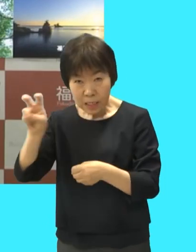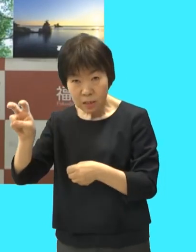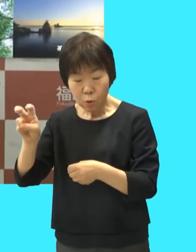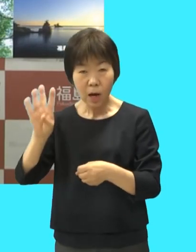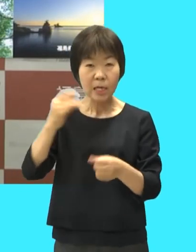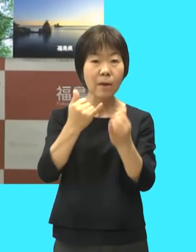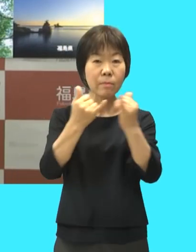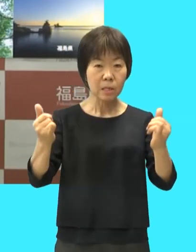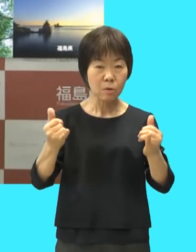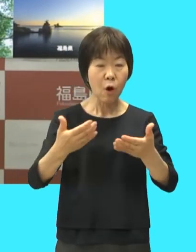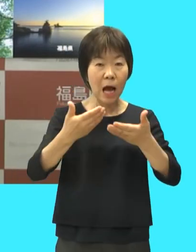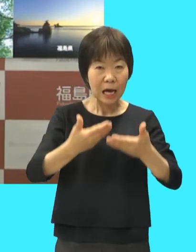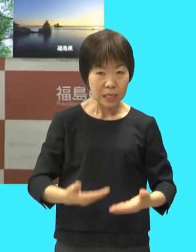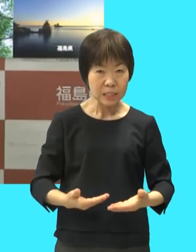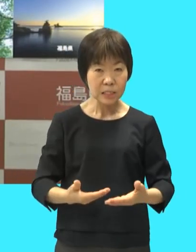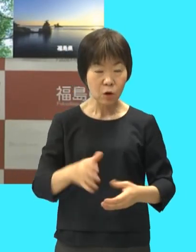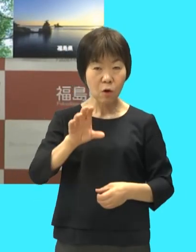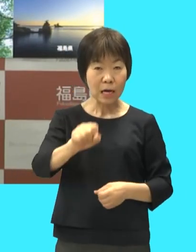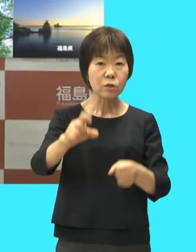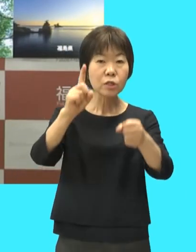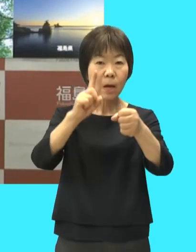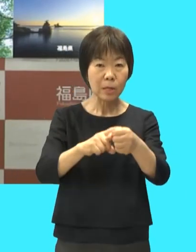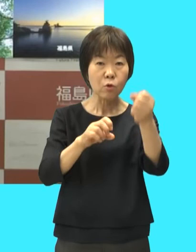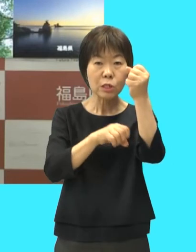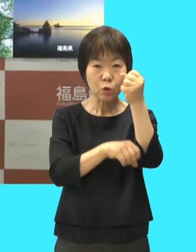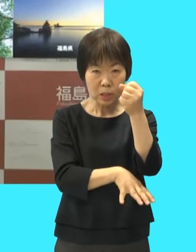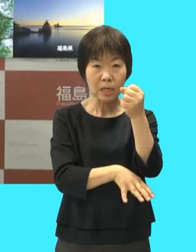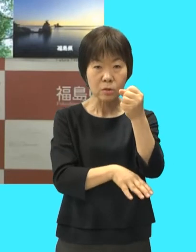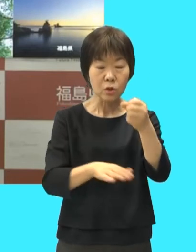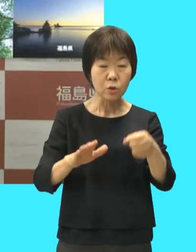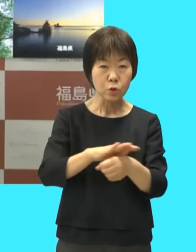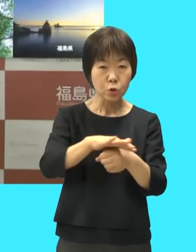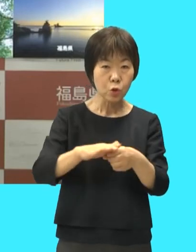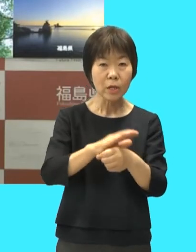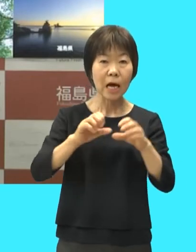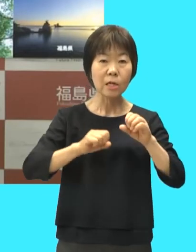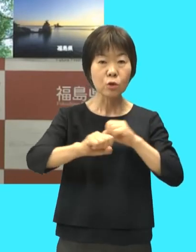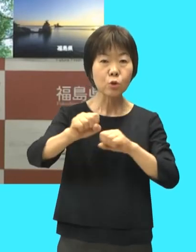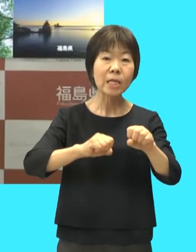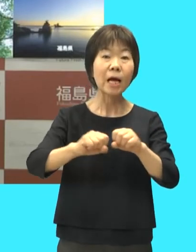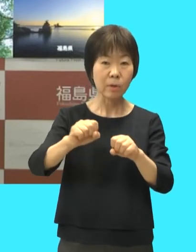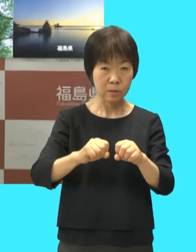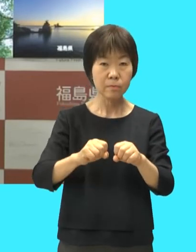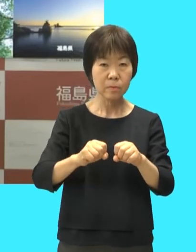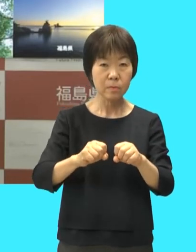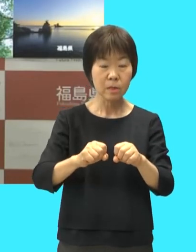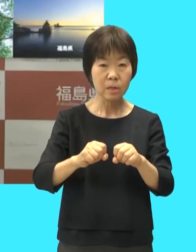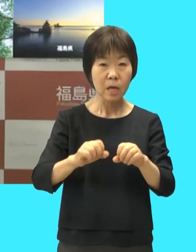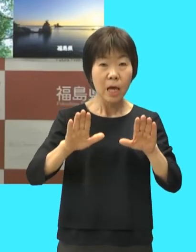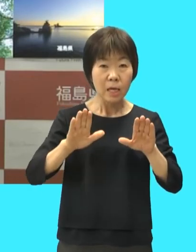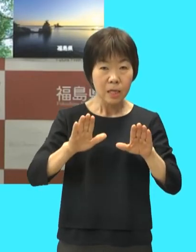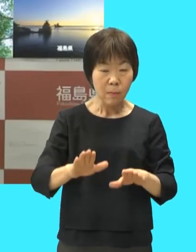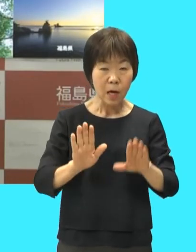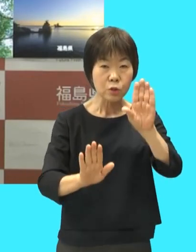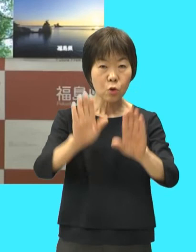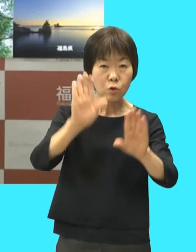安全安心を確保するための基礎となる重要な取り組みであります。リアルタイム線